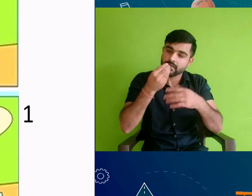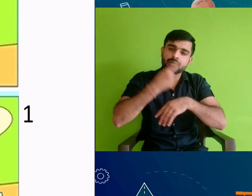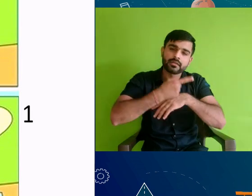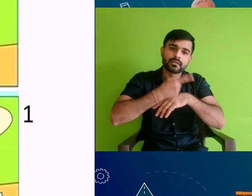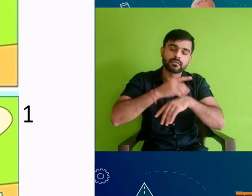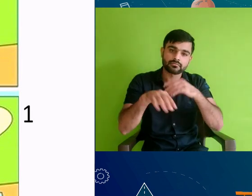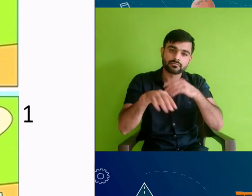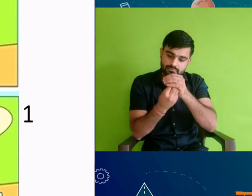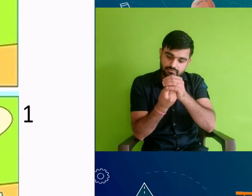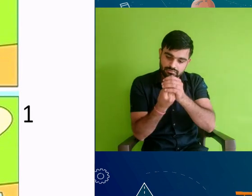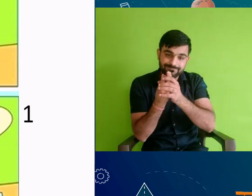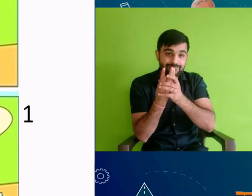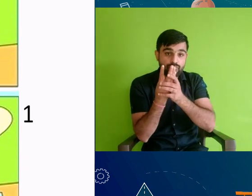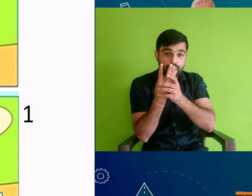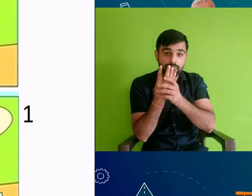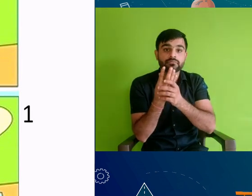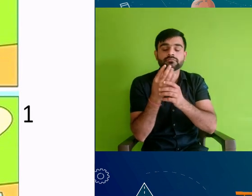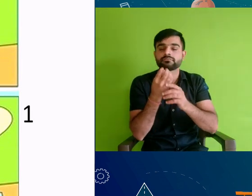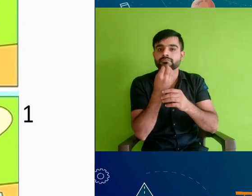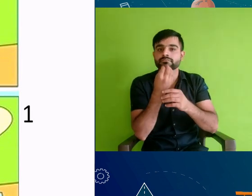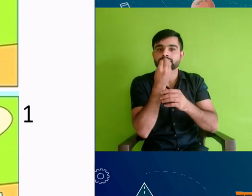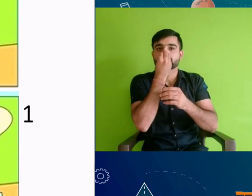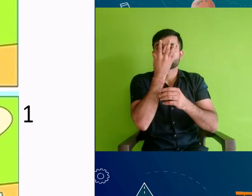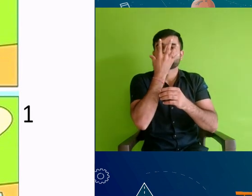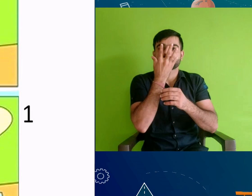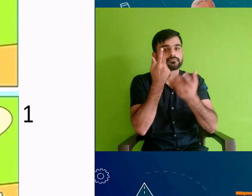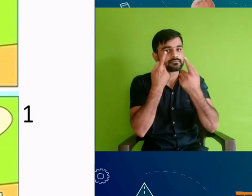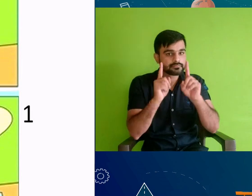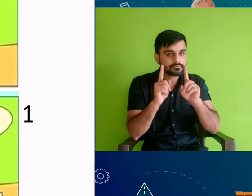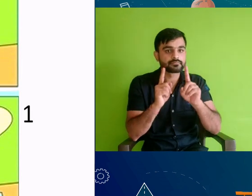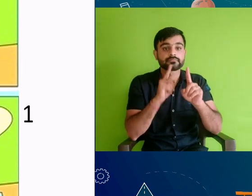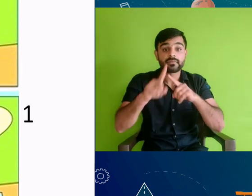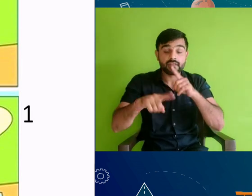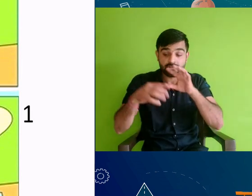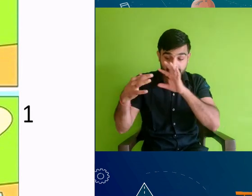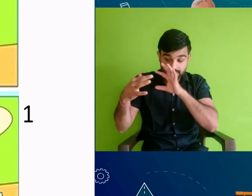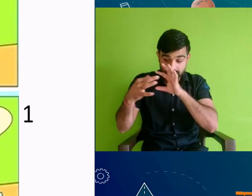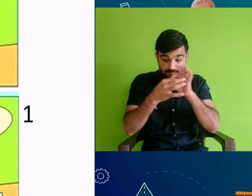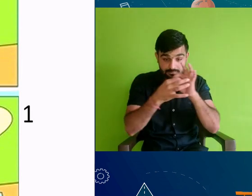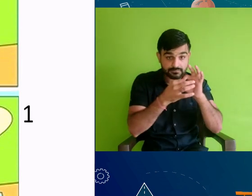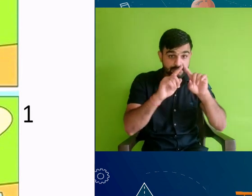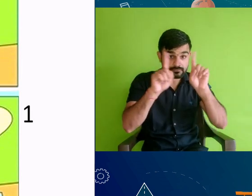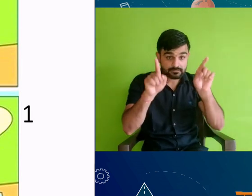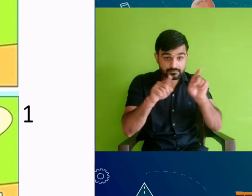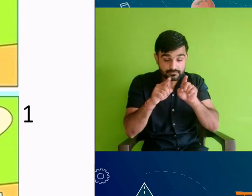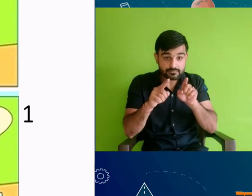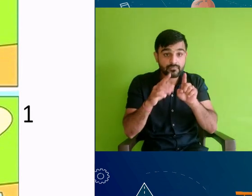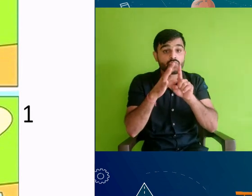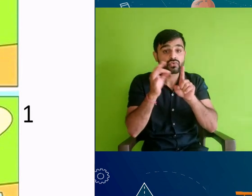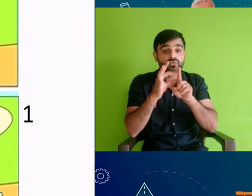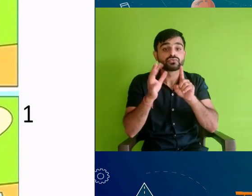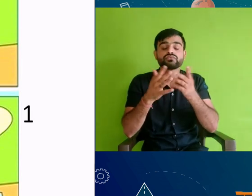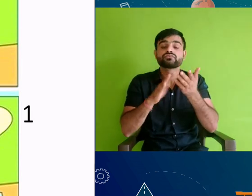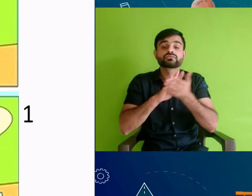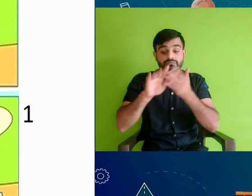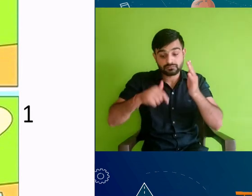प्लांट्स आते हैं और फिर फूल खिल जाते हैं। तो इन्हीं कार्ड्स को जब हम रैंडम मैनर, मतलब अनऑर्गेनाइज्ड मैनर में रख